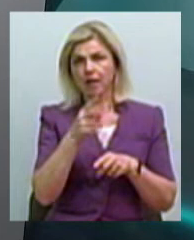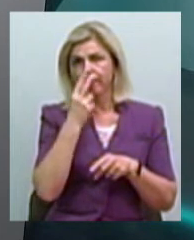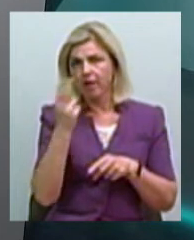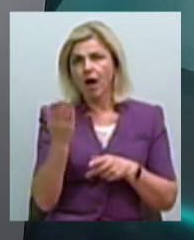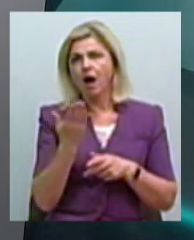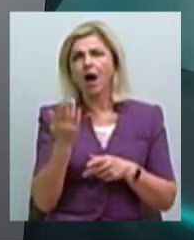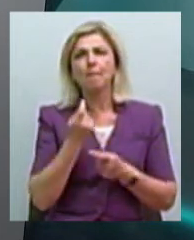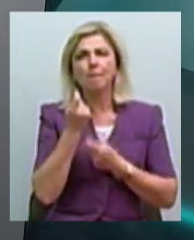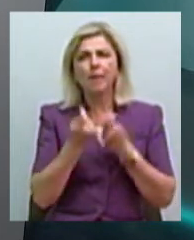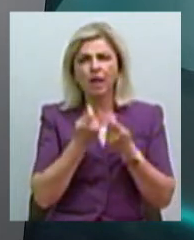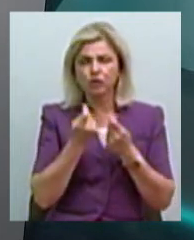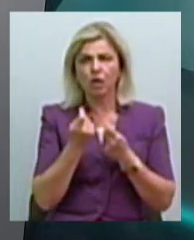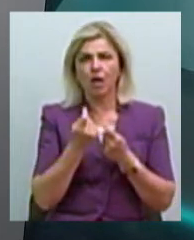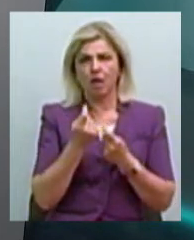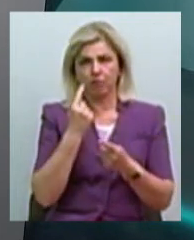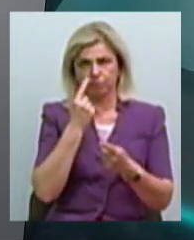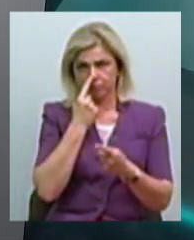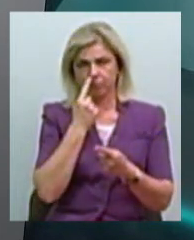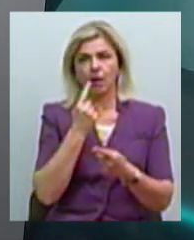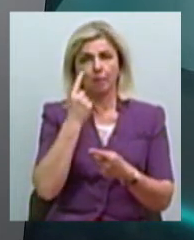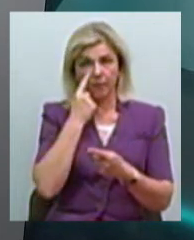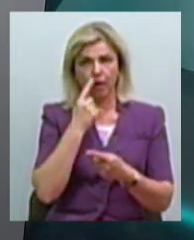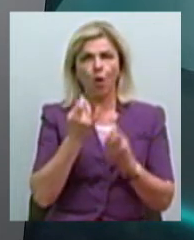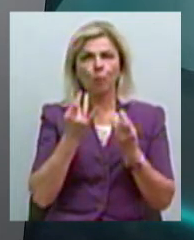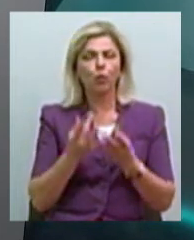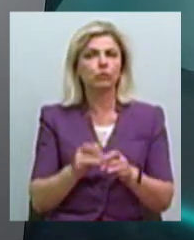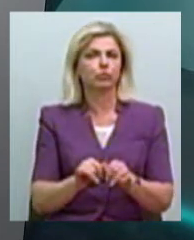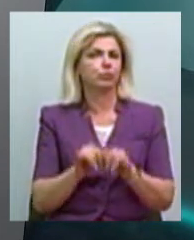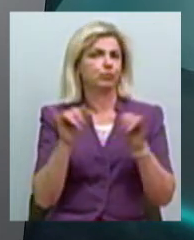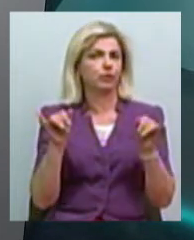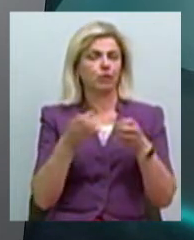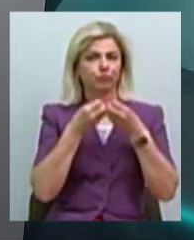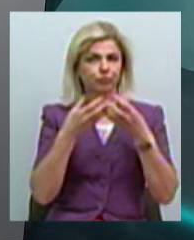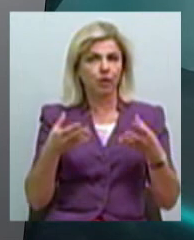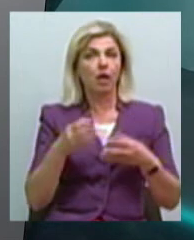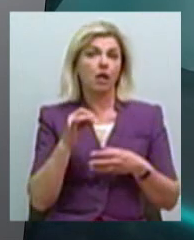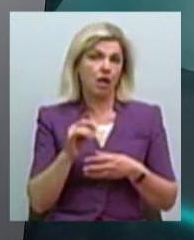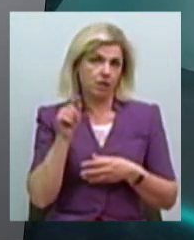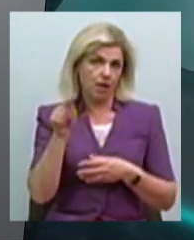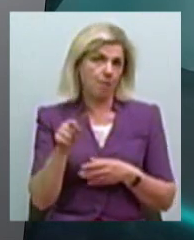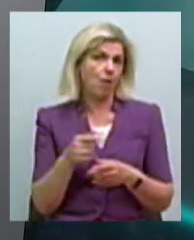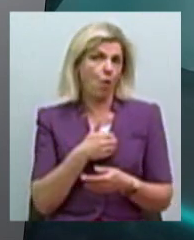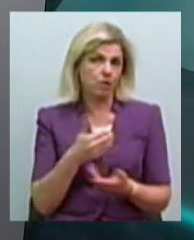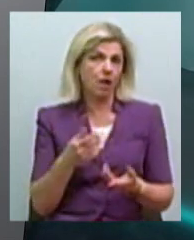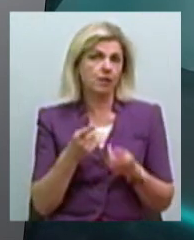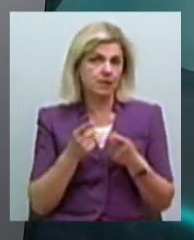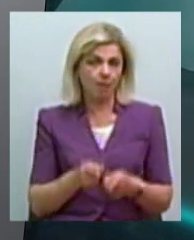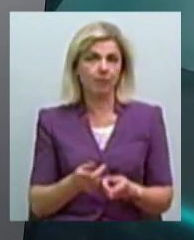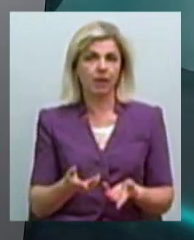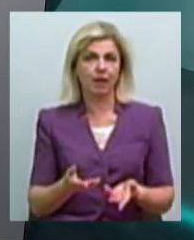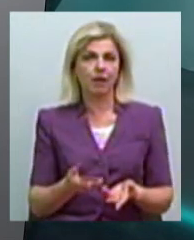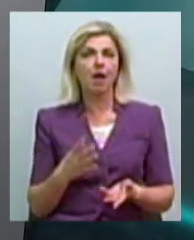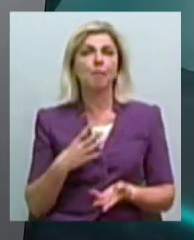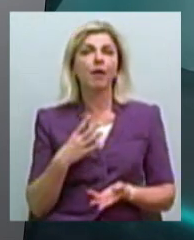какая-то достопримечательность сделана просто раздута до масштабов там, вселенских каких-то. Хотя на самом деле бывает прям,